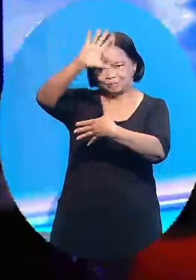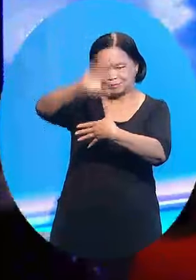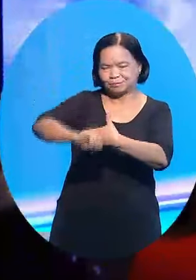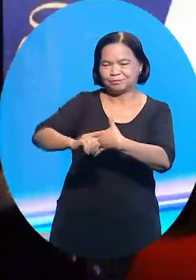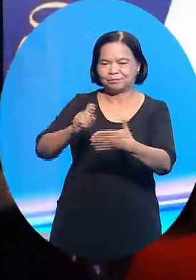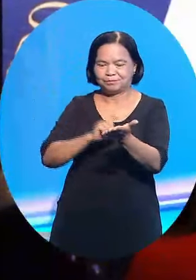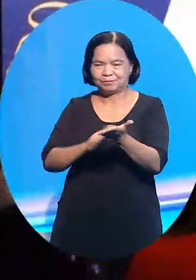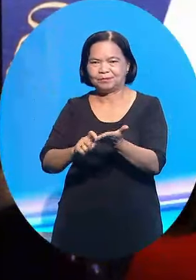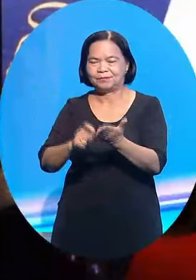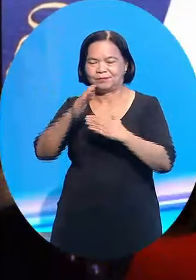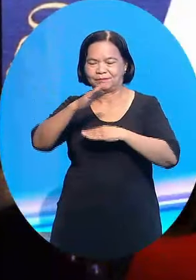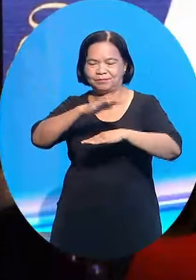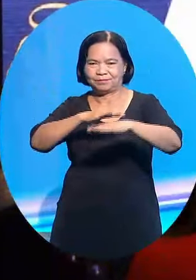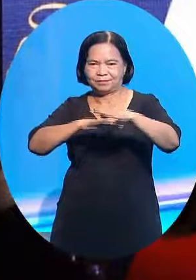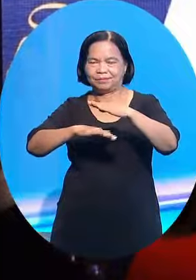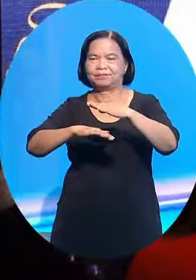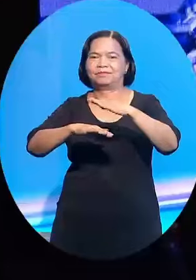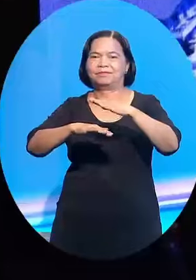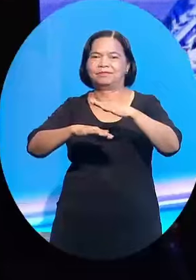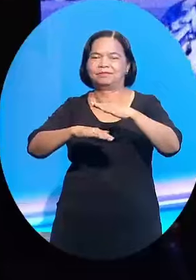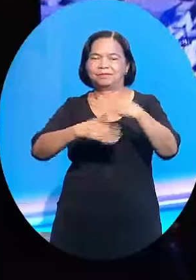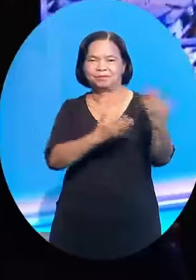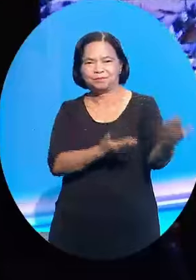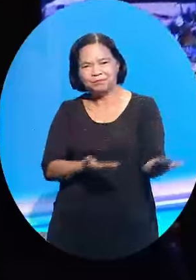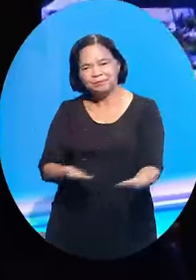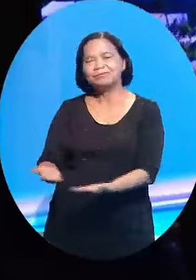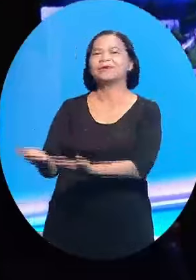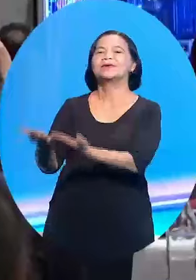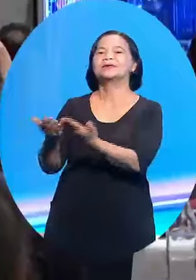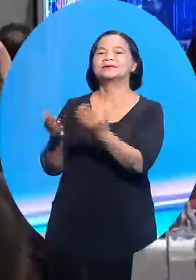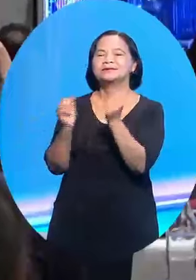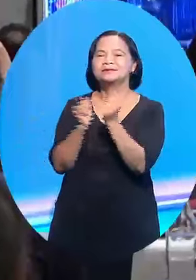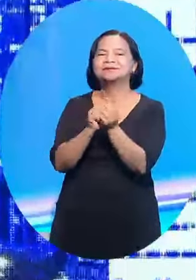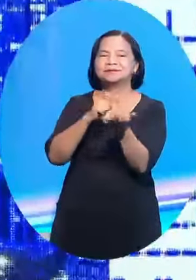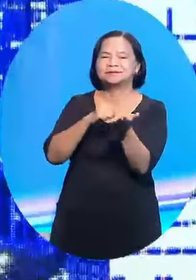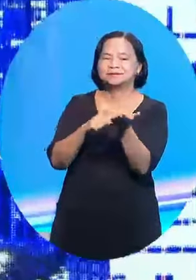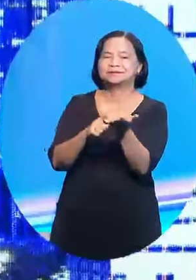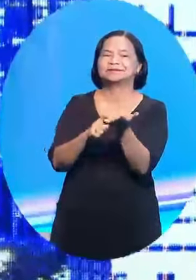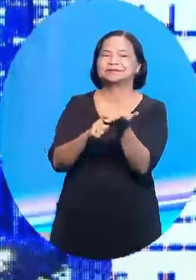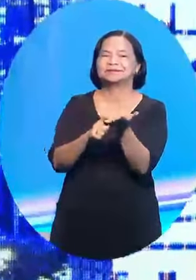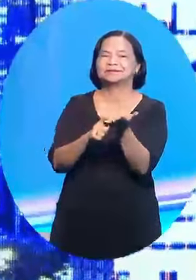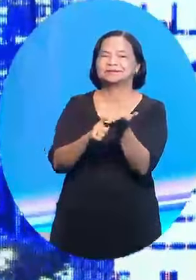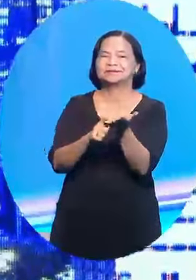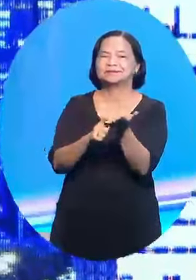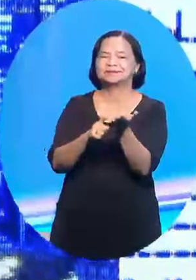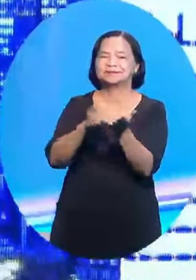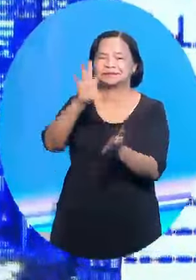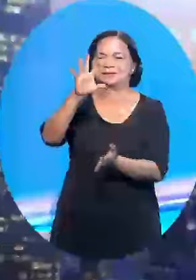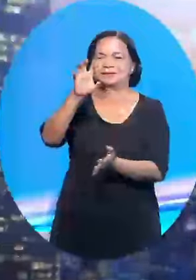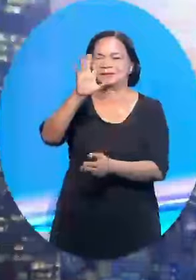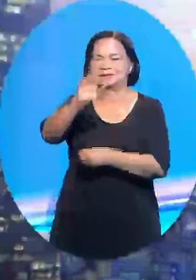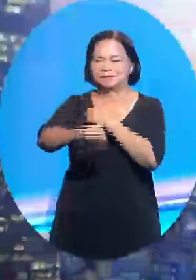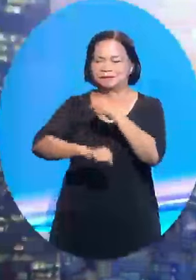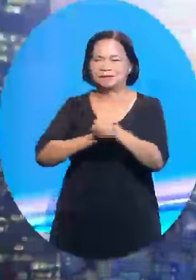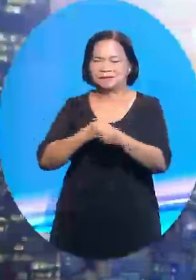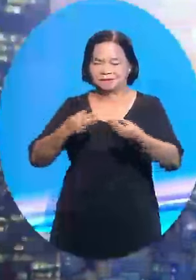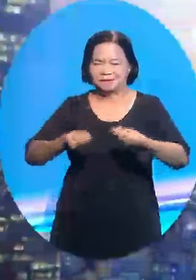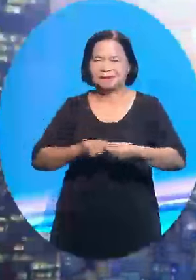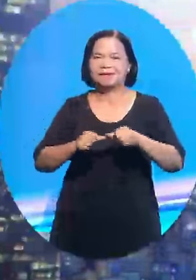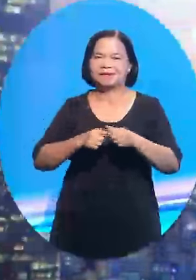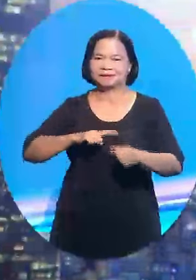dựng và cái ngành đầu tư. Mời tất cả những cái tập đoàn của Mỹ mà trong vòng 50 năm nay đã đầu tư ở Trung